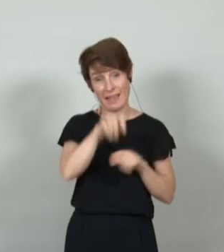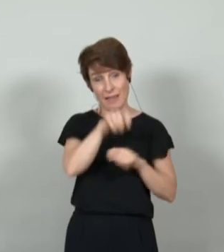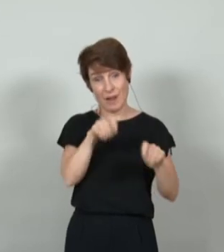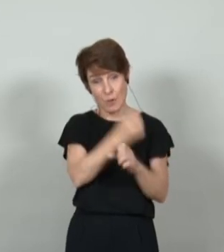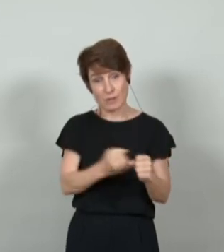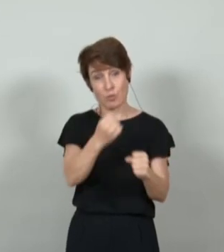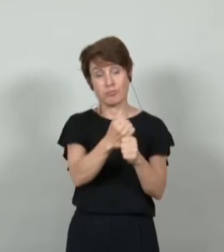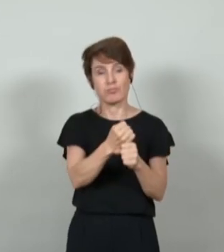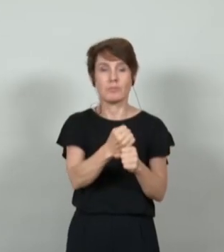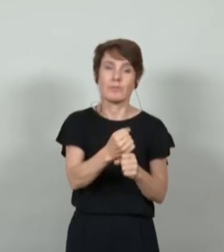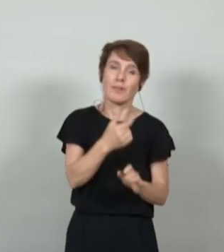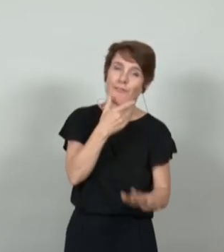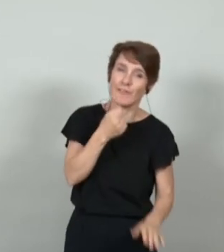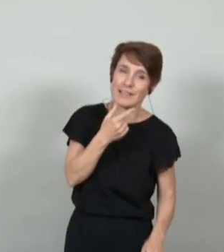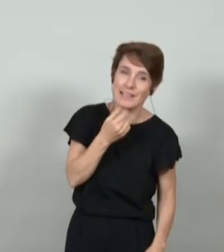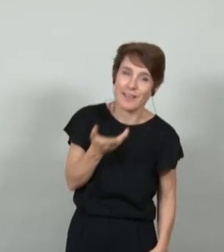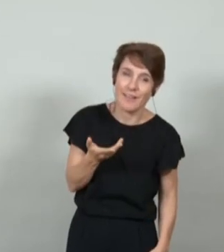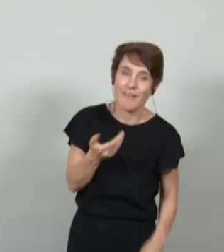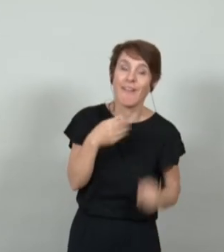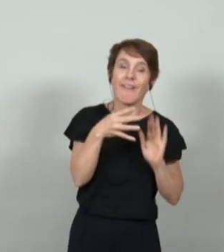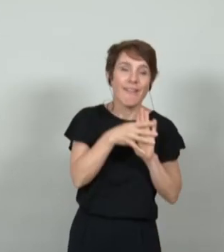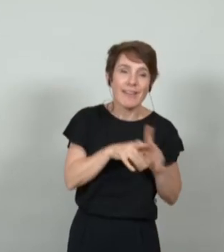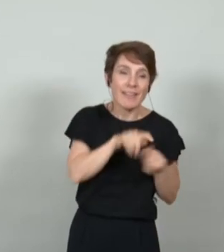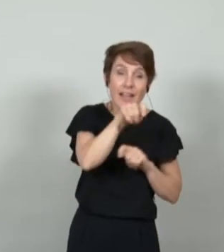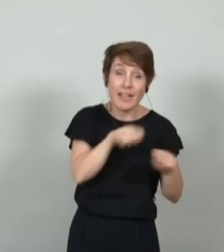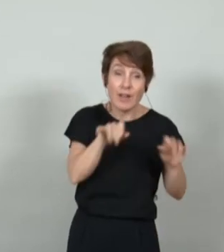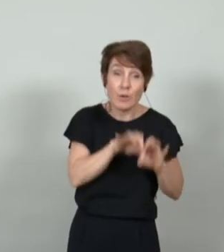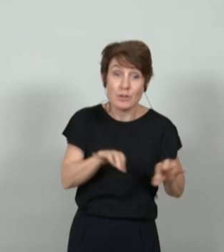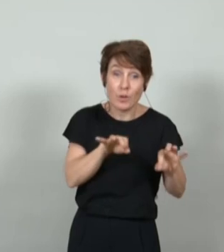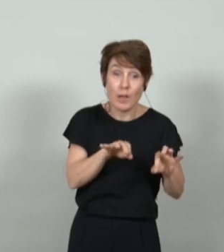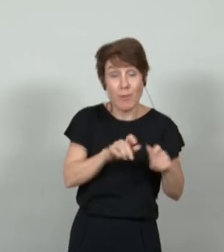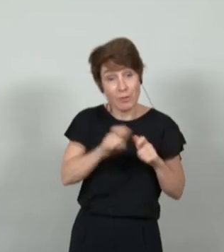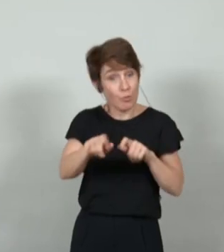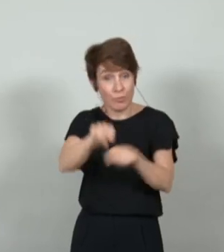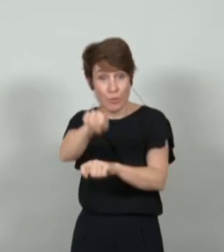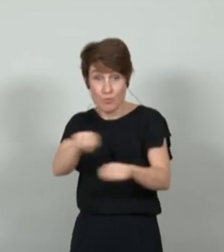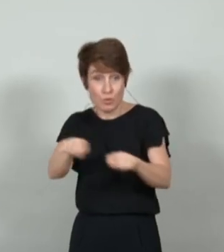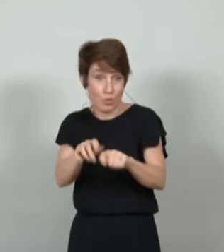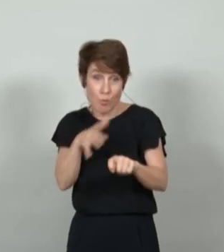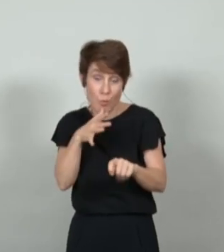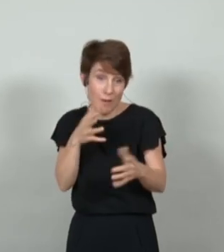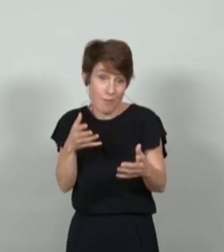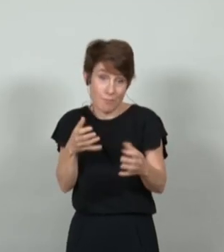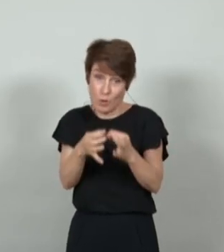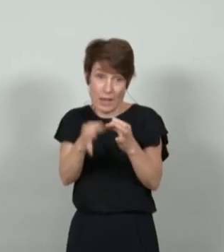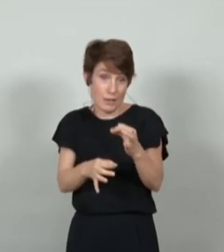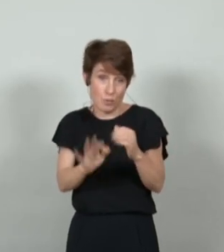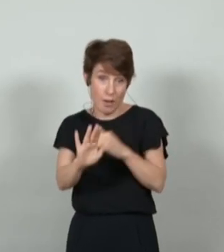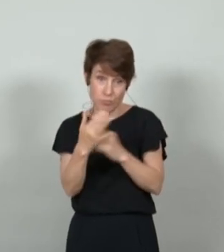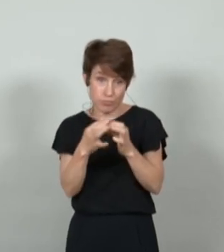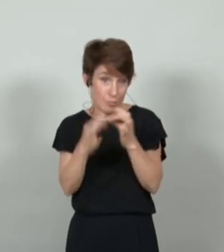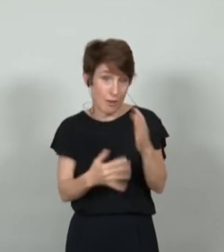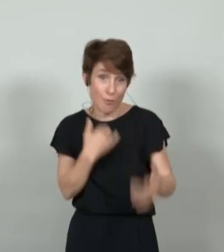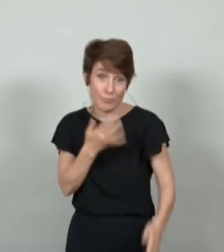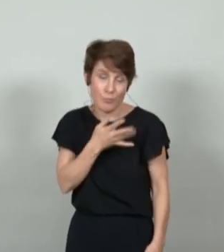sans critères d'évaluation impossible de mesurer et donc impossible d'évaluer pour évaluer